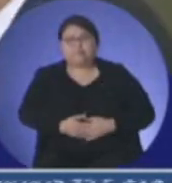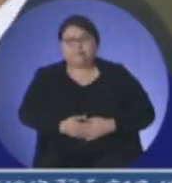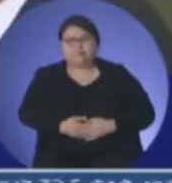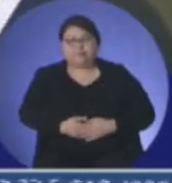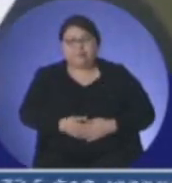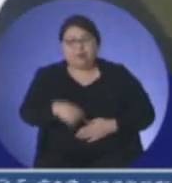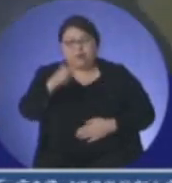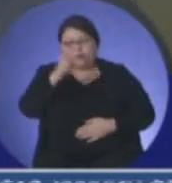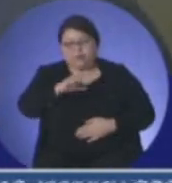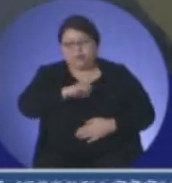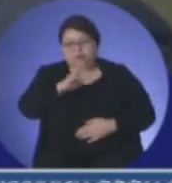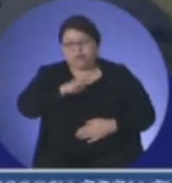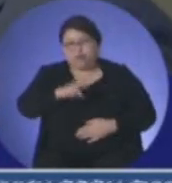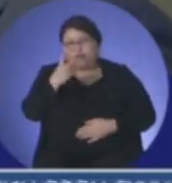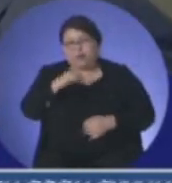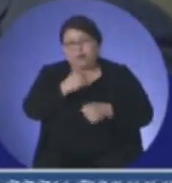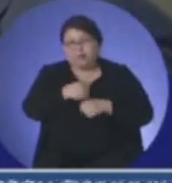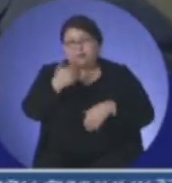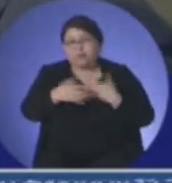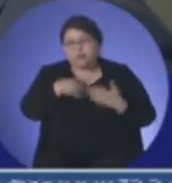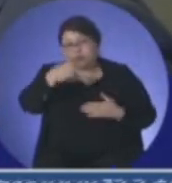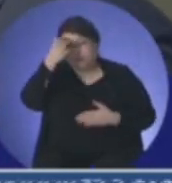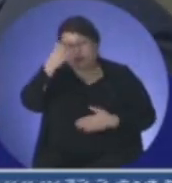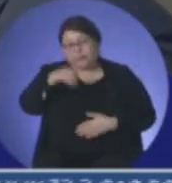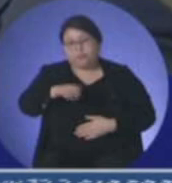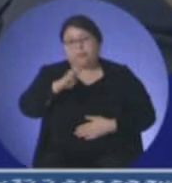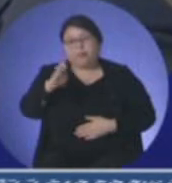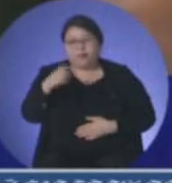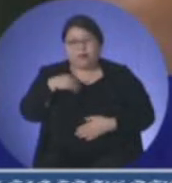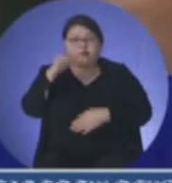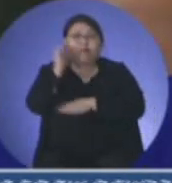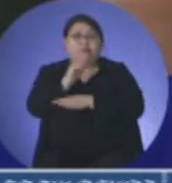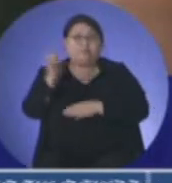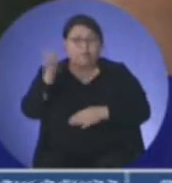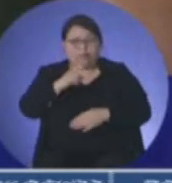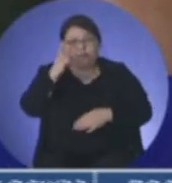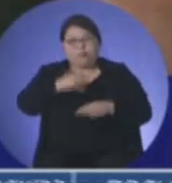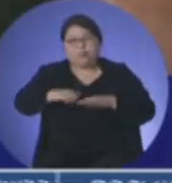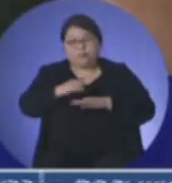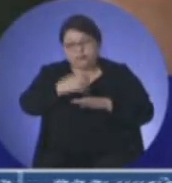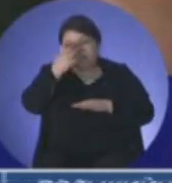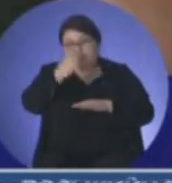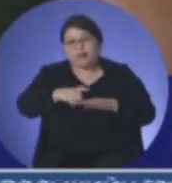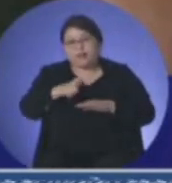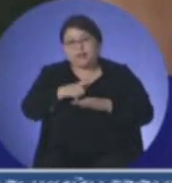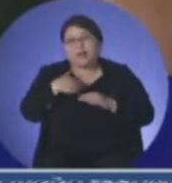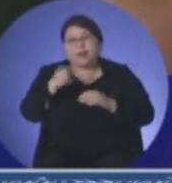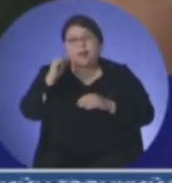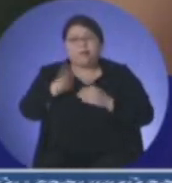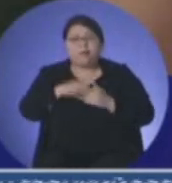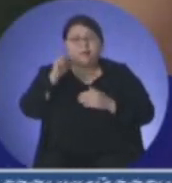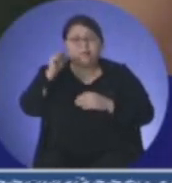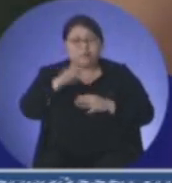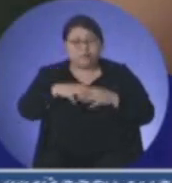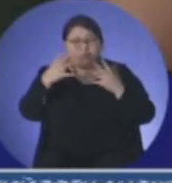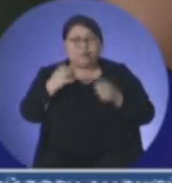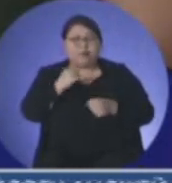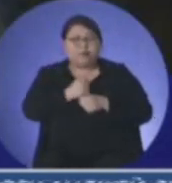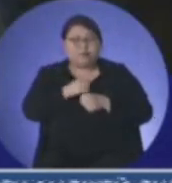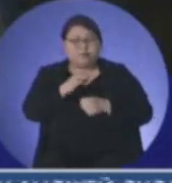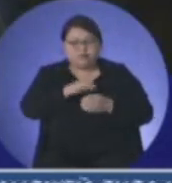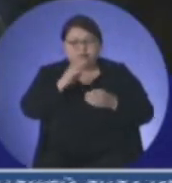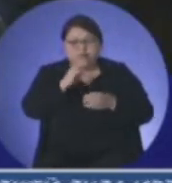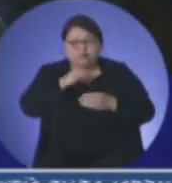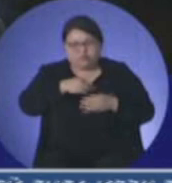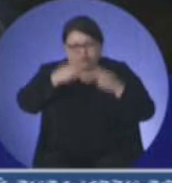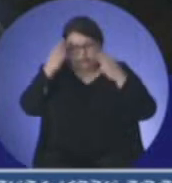За хүний эрхийн төлөө үйл ажиллагаа явуулдаг төрийн бус байгууллагын төлөөллөд Монгол улсын засгийн газраас авилгатай тэмцэх томоохон ажлуудыг шийдэмгий